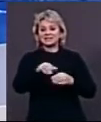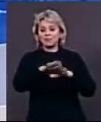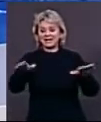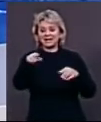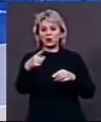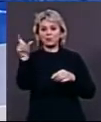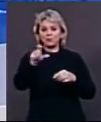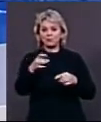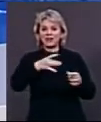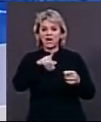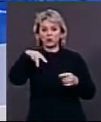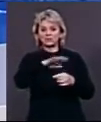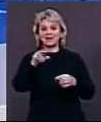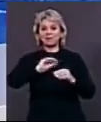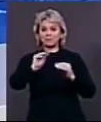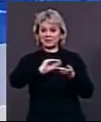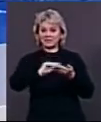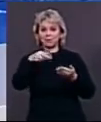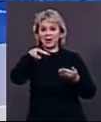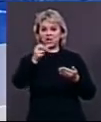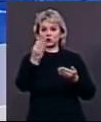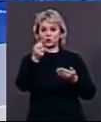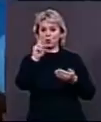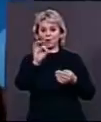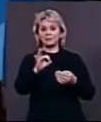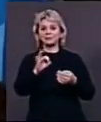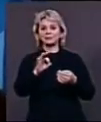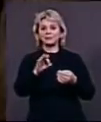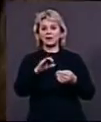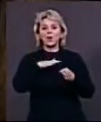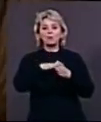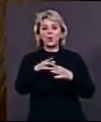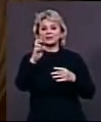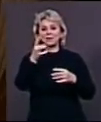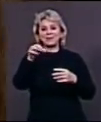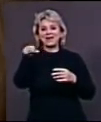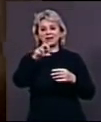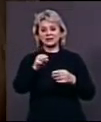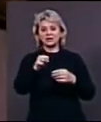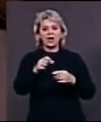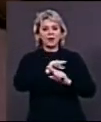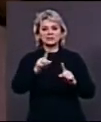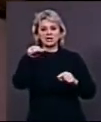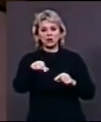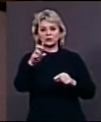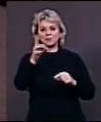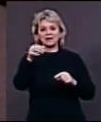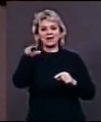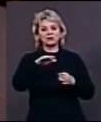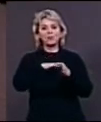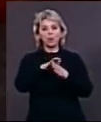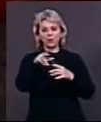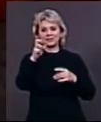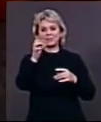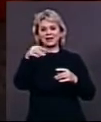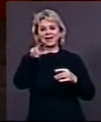одноименной пьесе белорусского драматурга Павла Пришко. Полный бред. Абсолютный бред. Бред. Полный